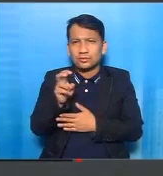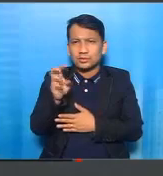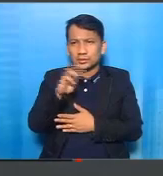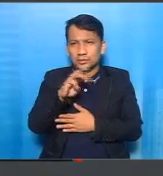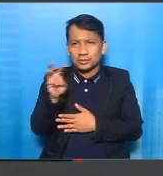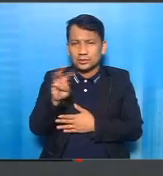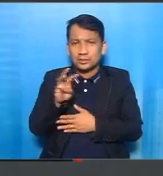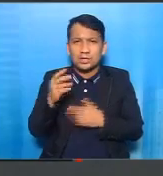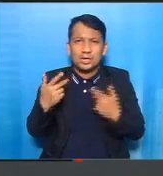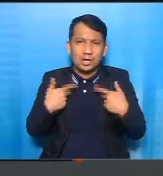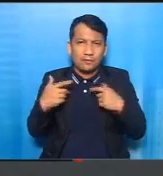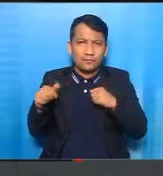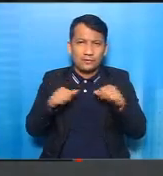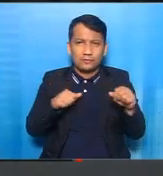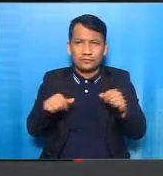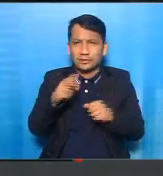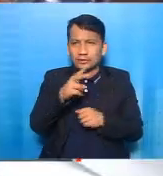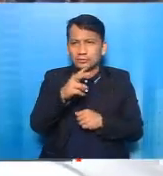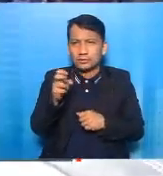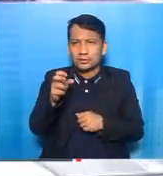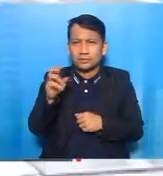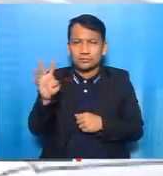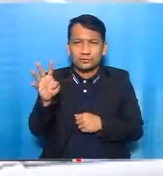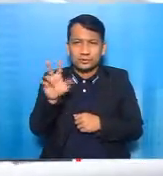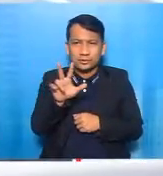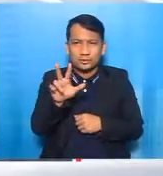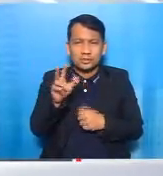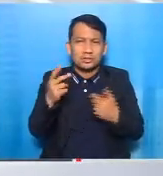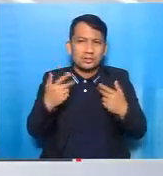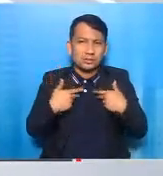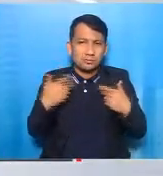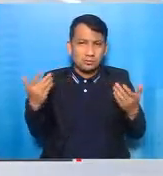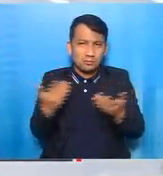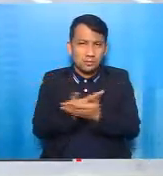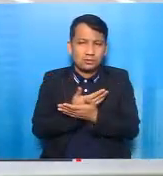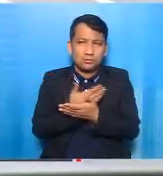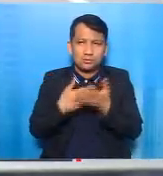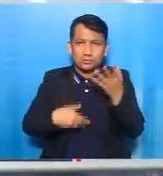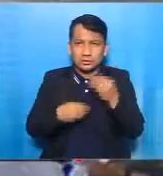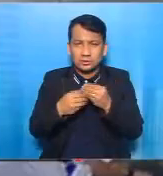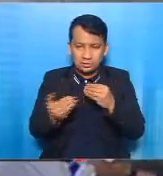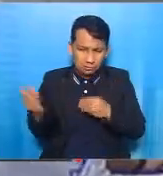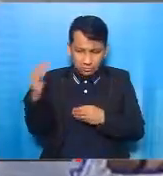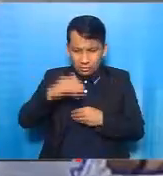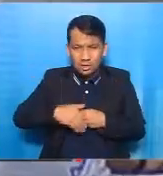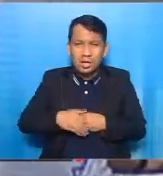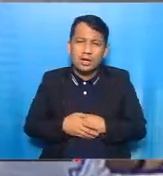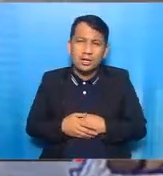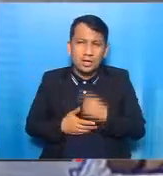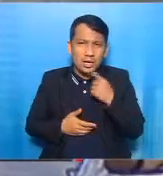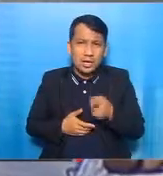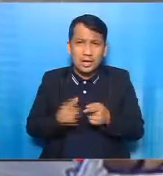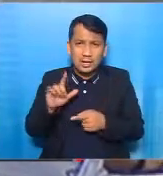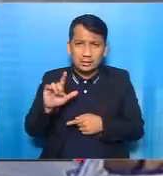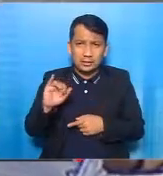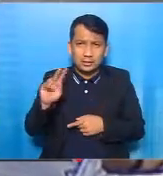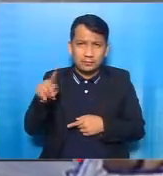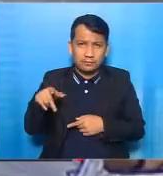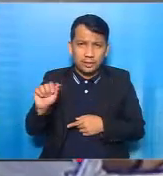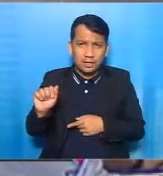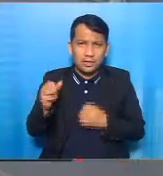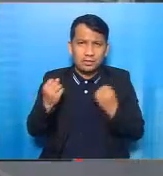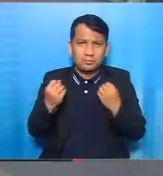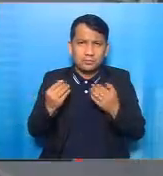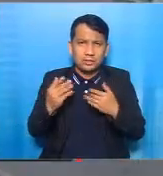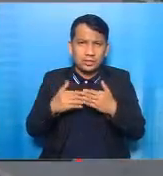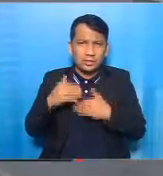1,266 dito ang aktibo at 243 naman ang mga bagong naitala sa Magdamag. Ang Lipa City may pinakamaraming